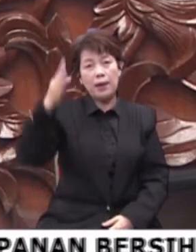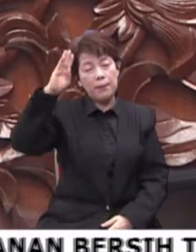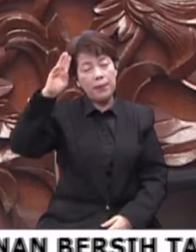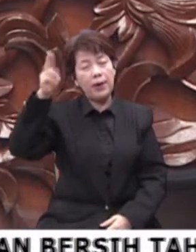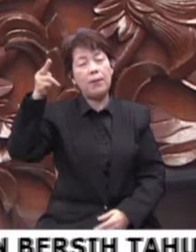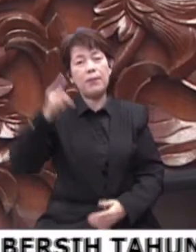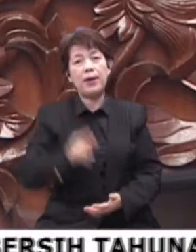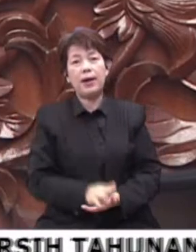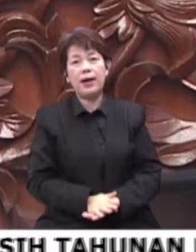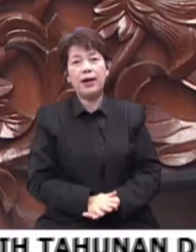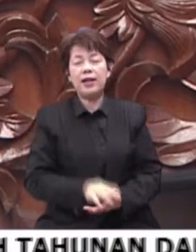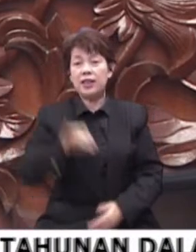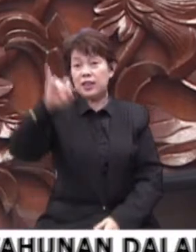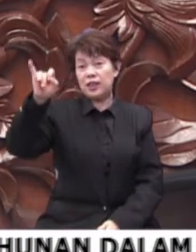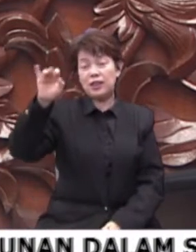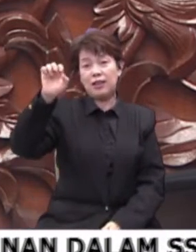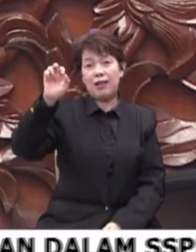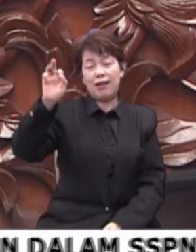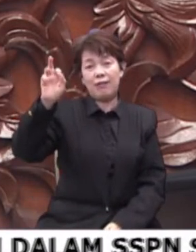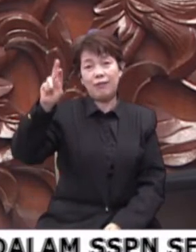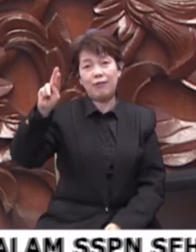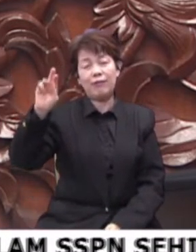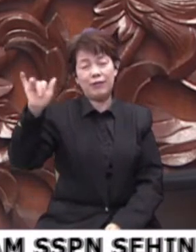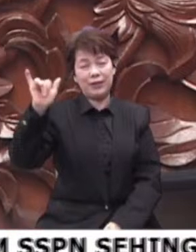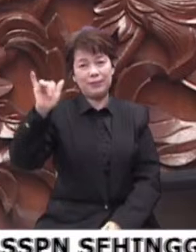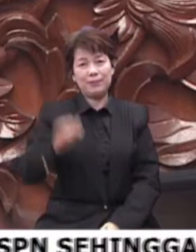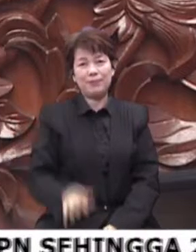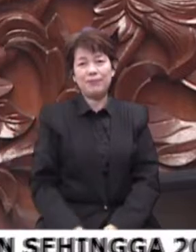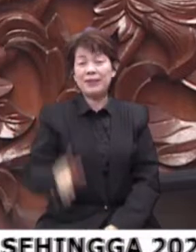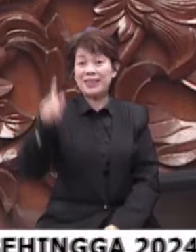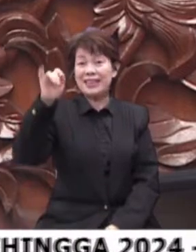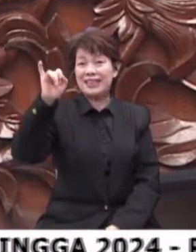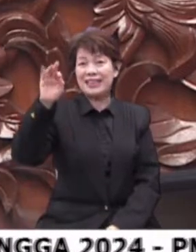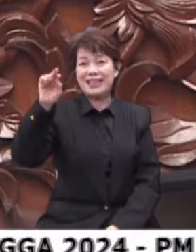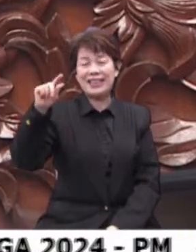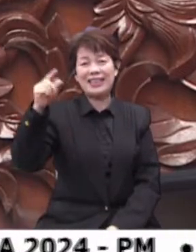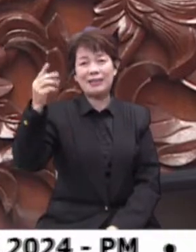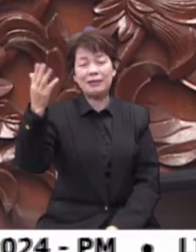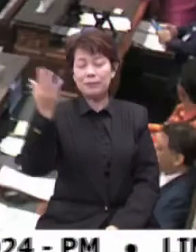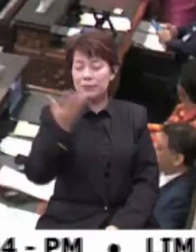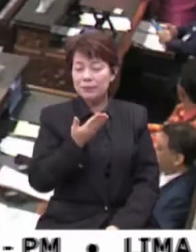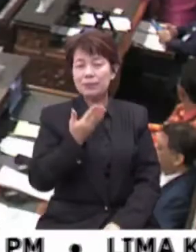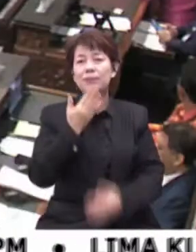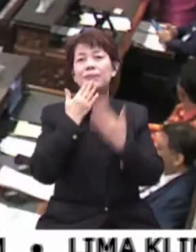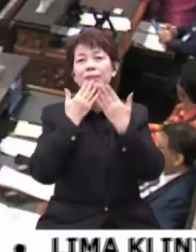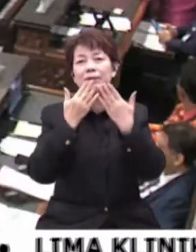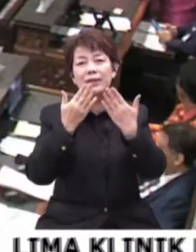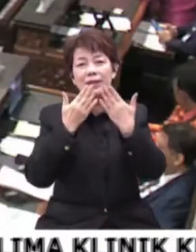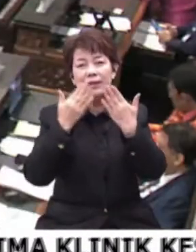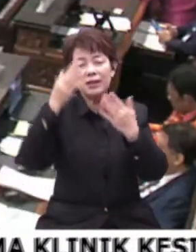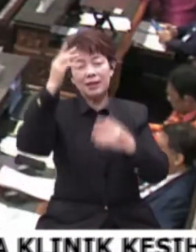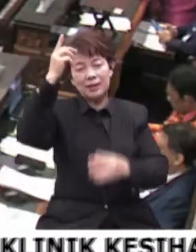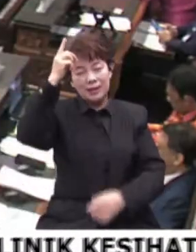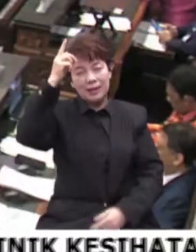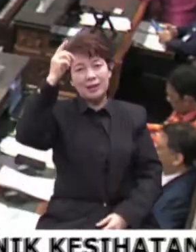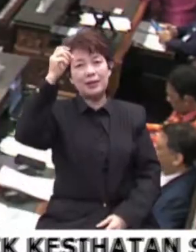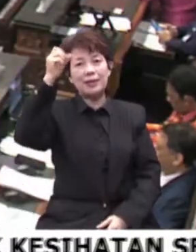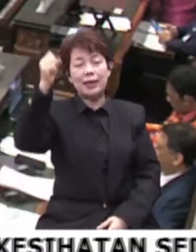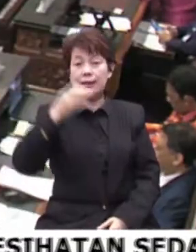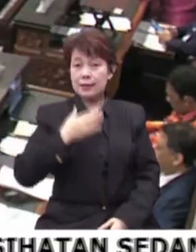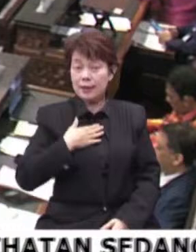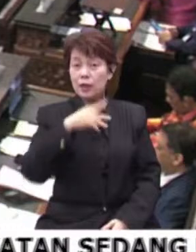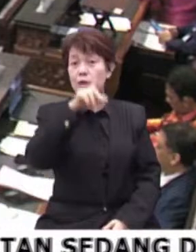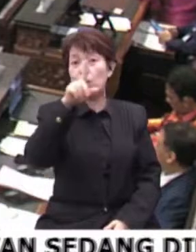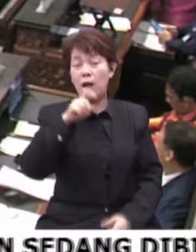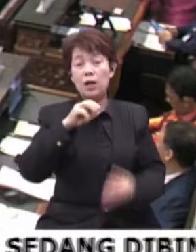Datuk Haji jefridin bin Haji Atan Terima kasih Datuk Sri yang dibetul soalan saya